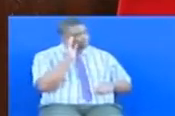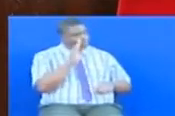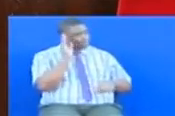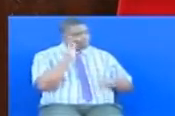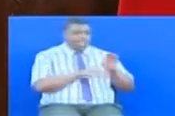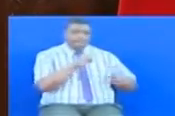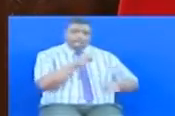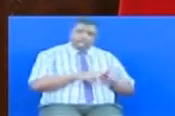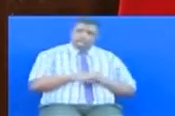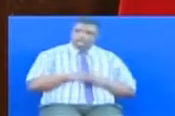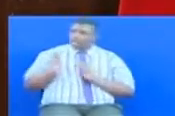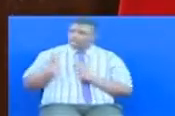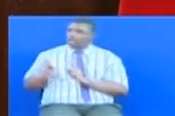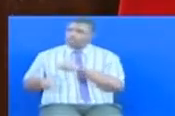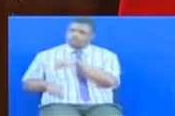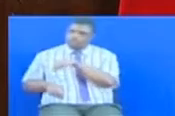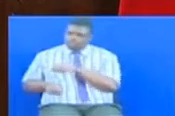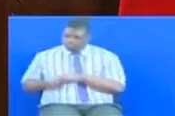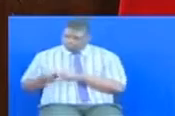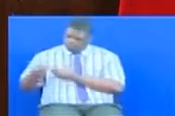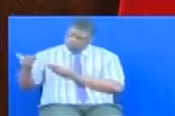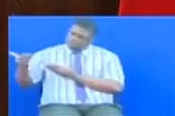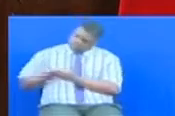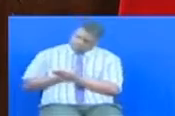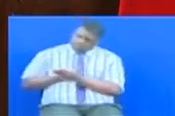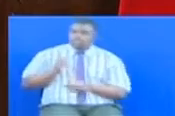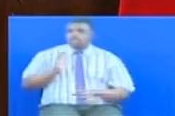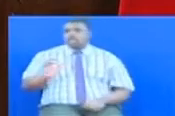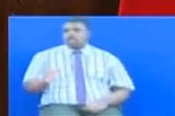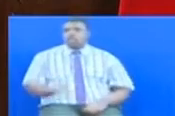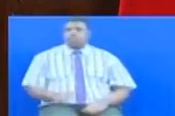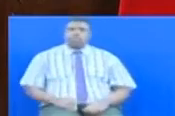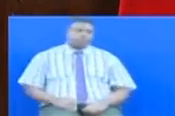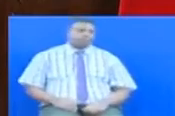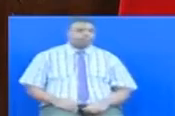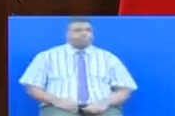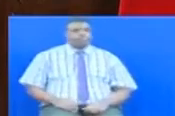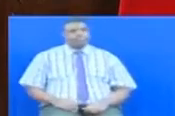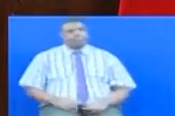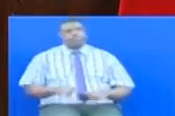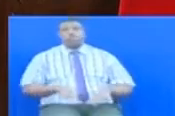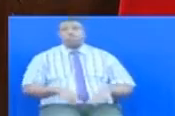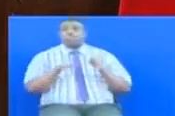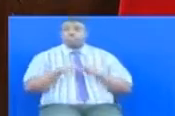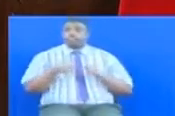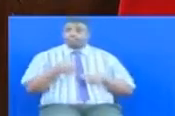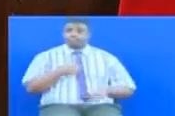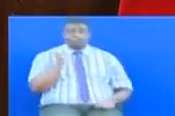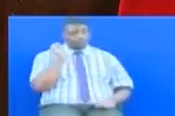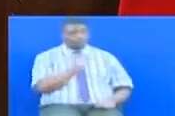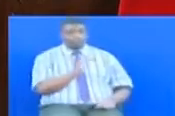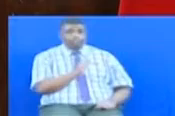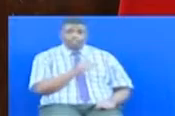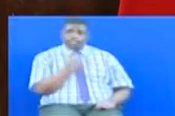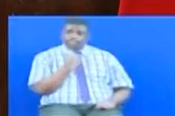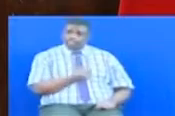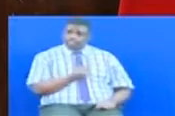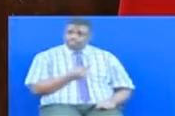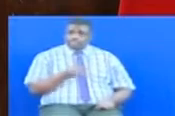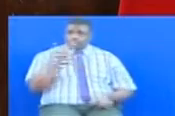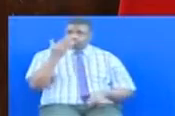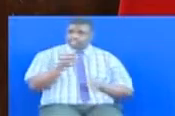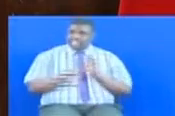wa kawaida ambao unapewa hiyo certificate yako ya hati yako ya kuweza kumiliki. Kwa hiyo mimi nimwambie anachokisema si